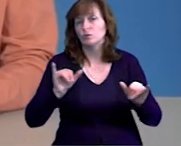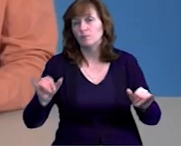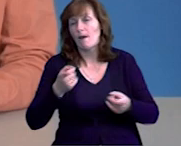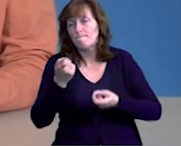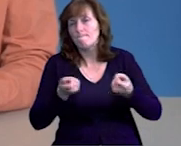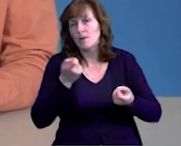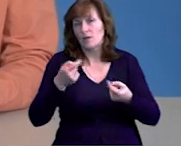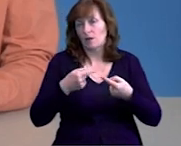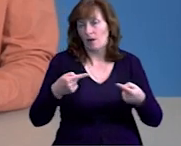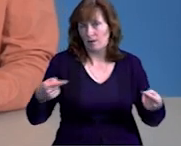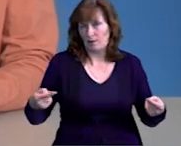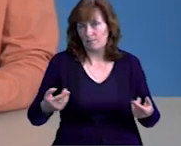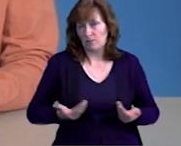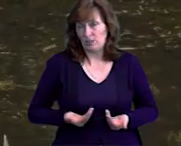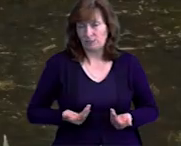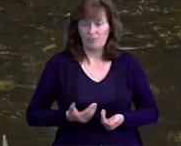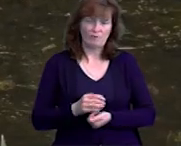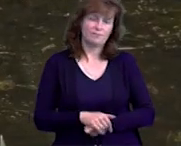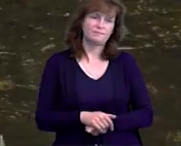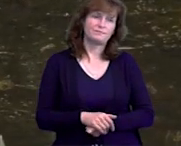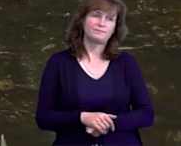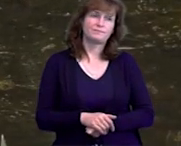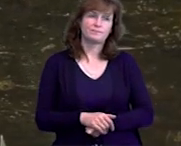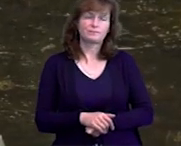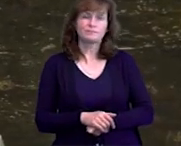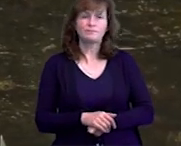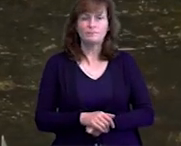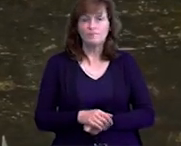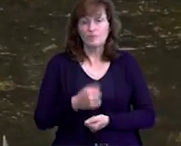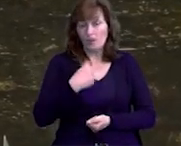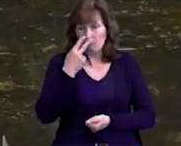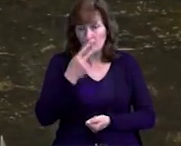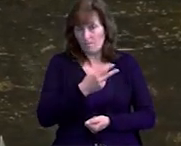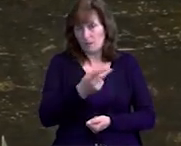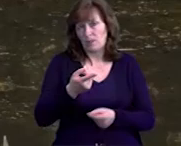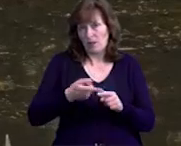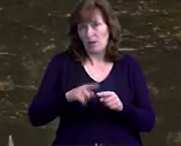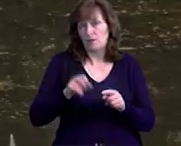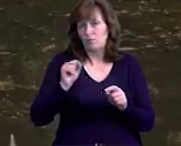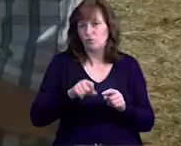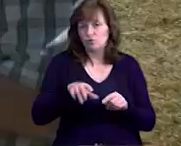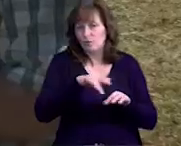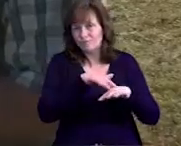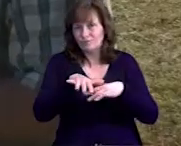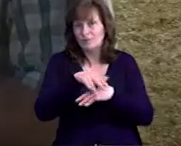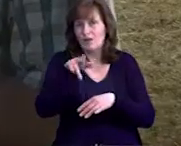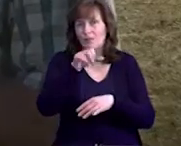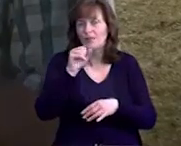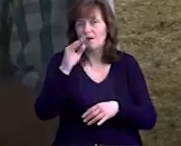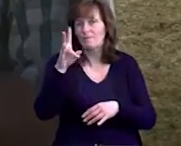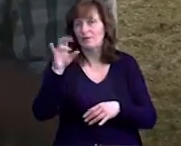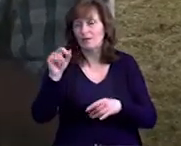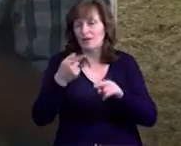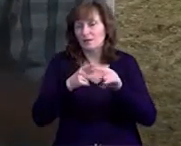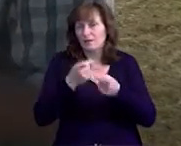розмноженням мікроорганізмів у воді. Я би, стоячи звідси, отак би сказав, що це цілком можливе скупчення дафній.